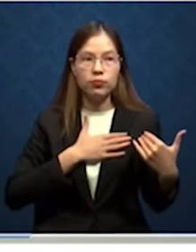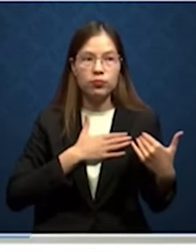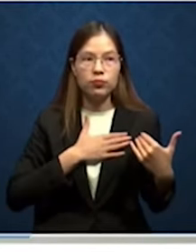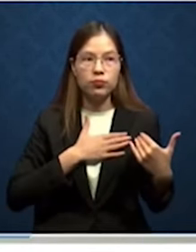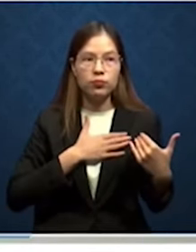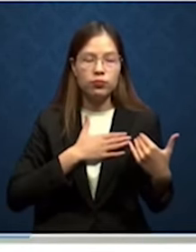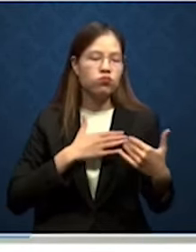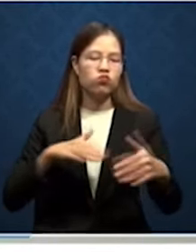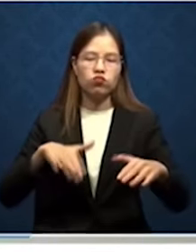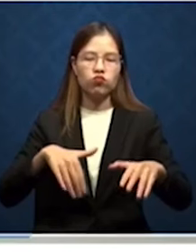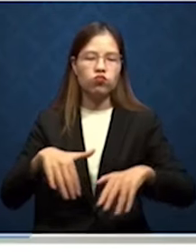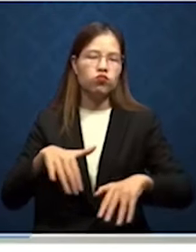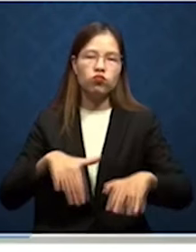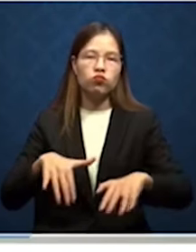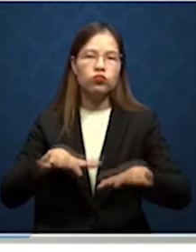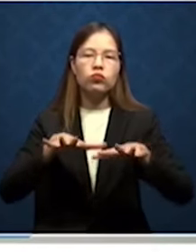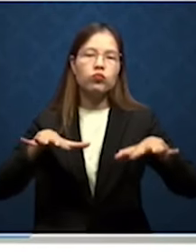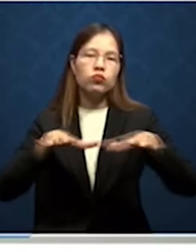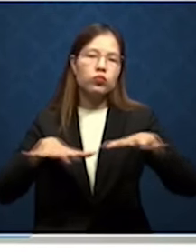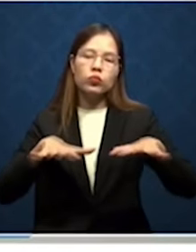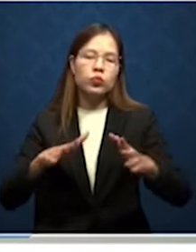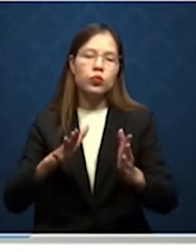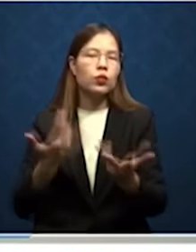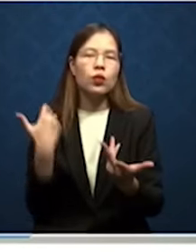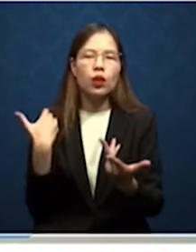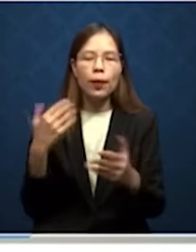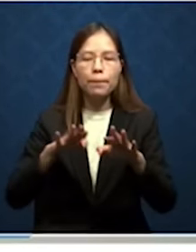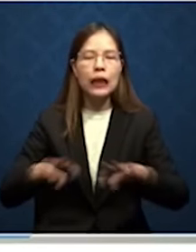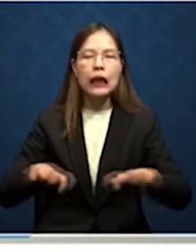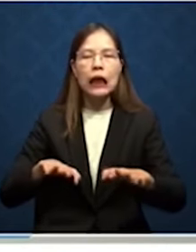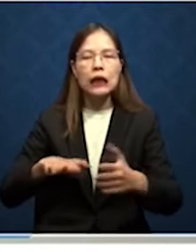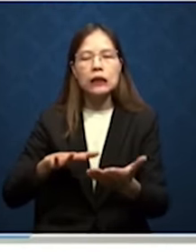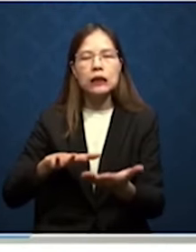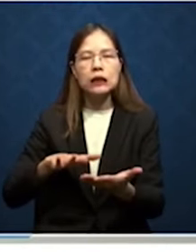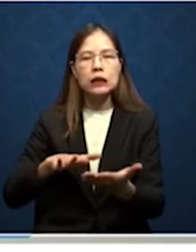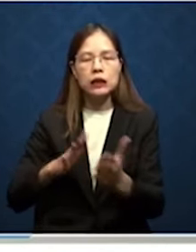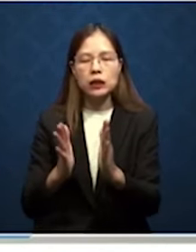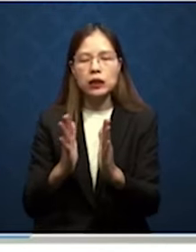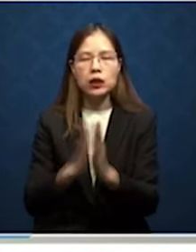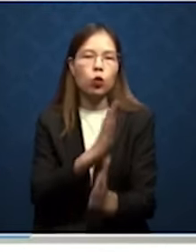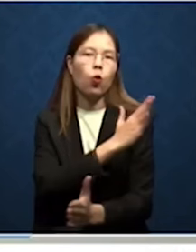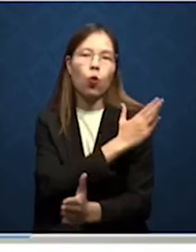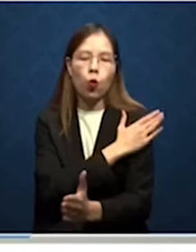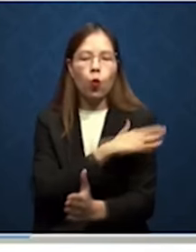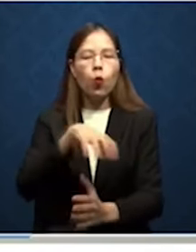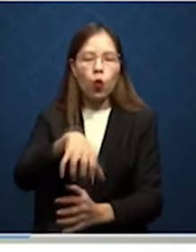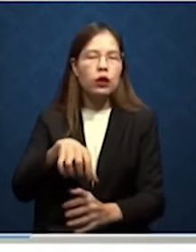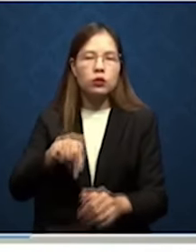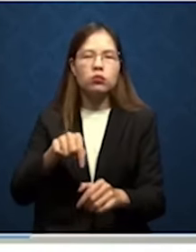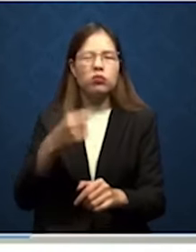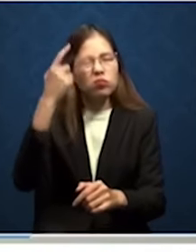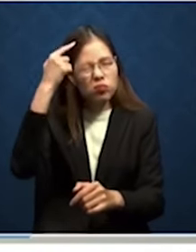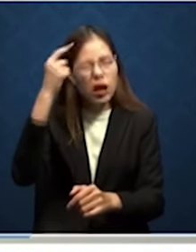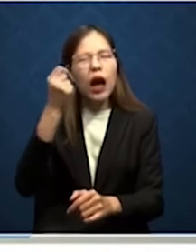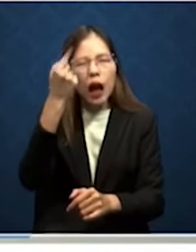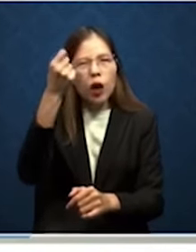ายครับเป็นเด็กวัดเรียนอาชีวะผมเข้าใจความยากจนข้นแค้น